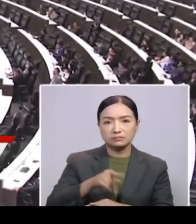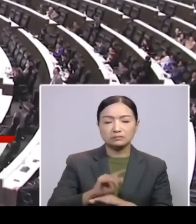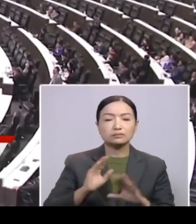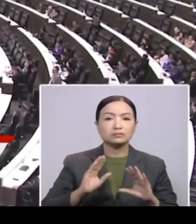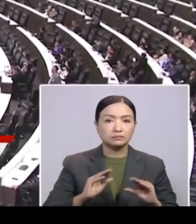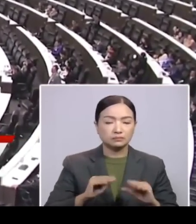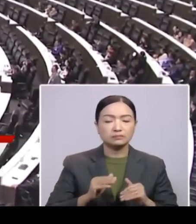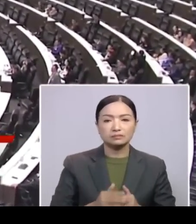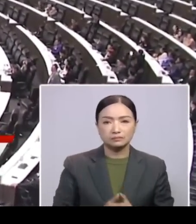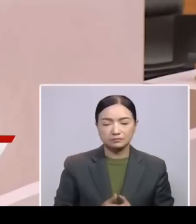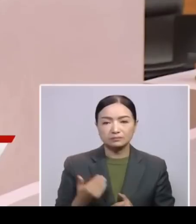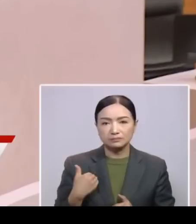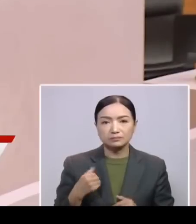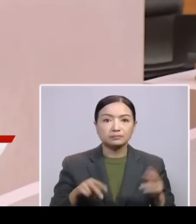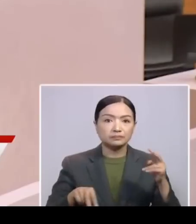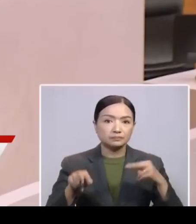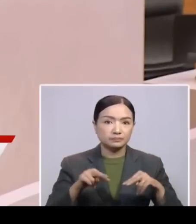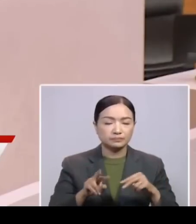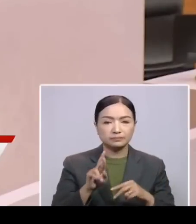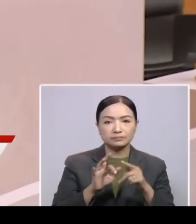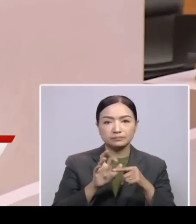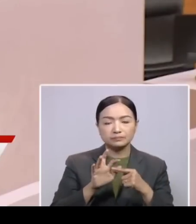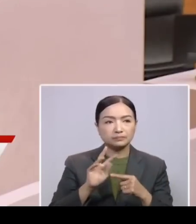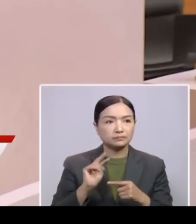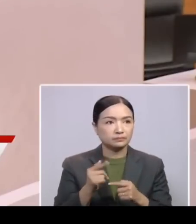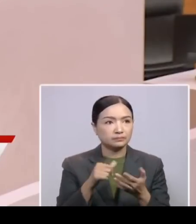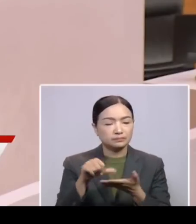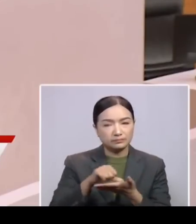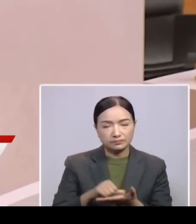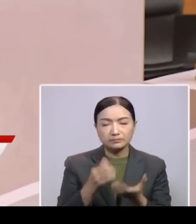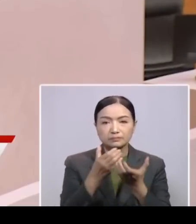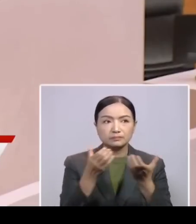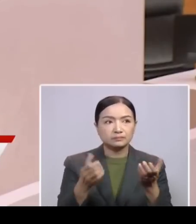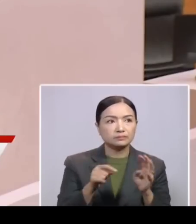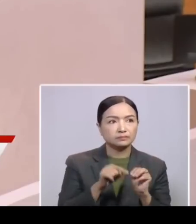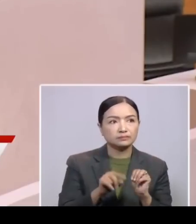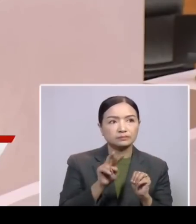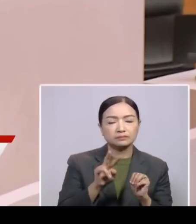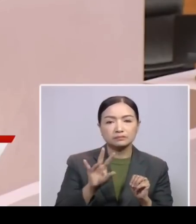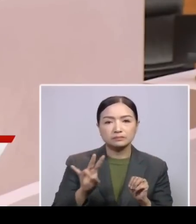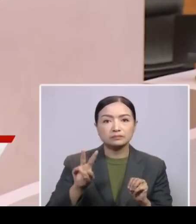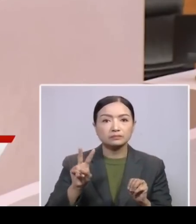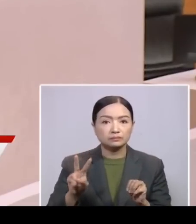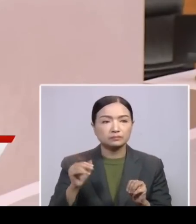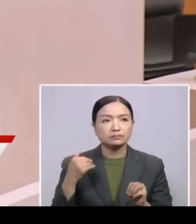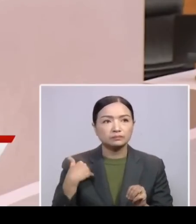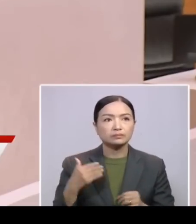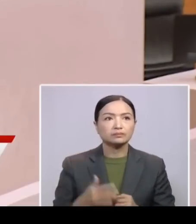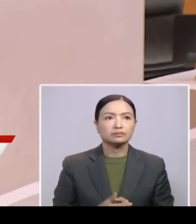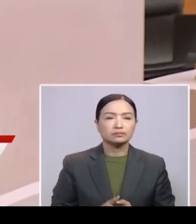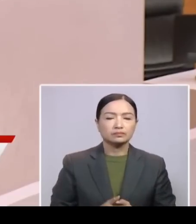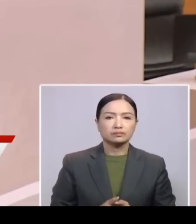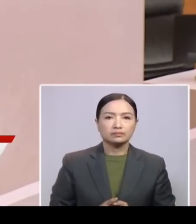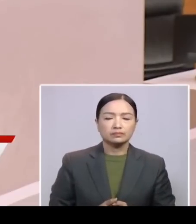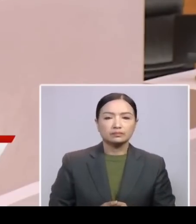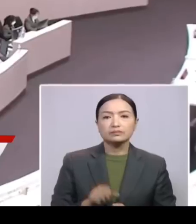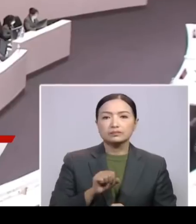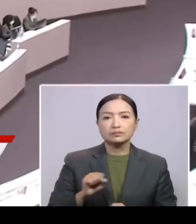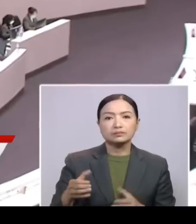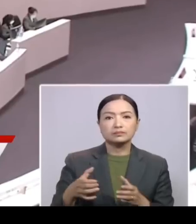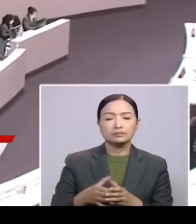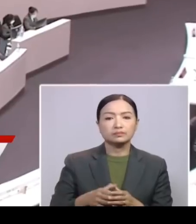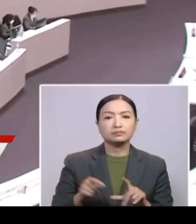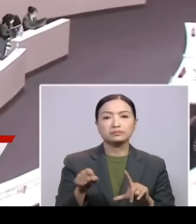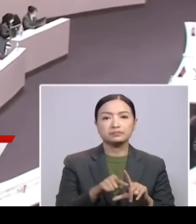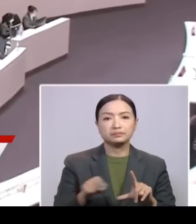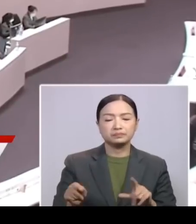มค่ะมีวาระพิจารณาร่างแก้ไขเพิ่มเติมรัฐธรรมนูญมาตรา272ค่ะซึ่งนายชัยธวัฒน์ตุลาธนส.ส.พรรคก้าวไกลกับคณะ